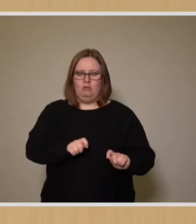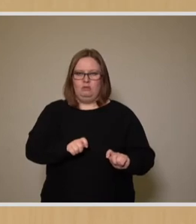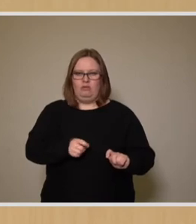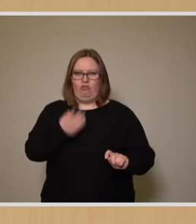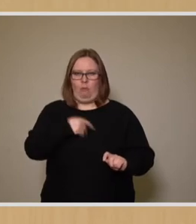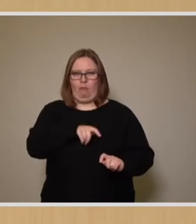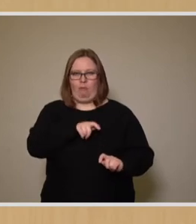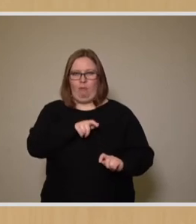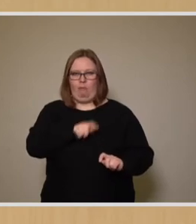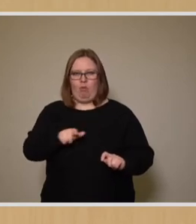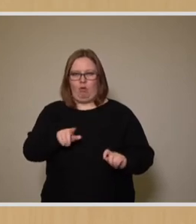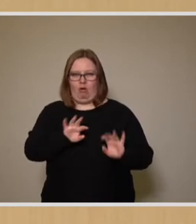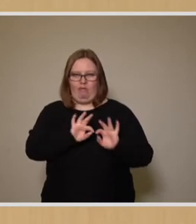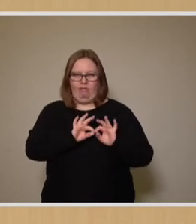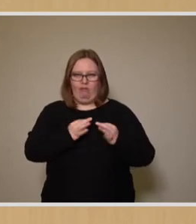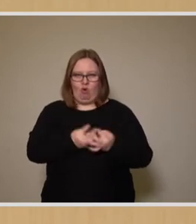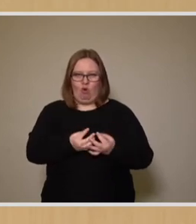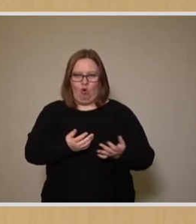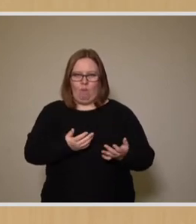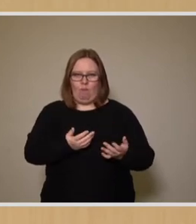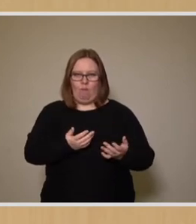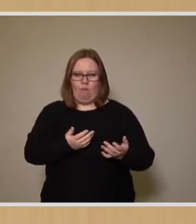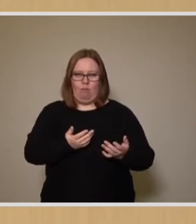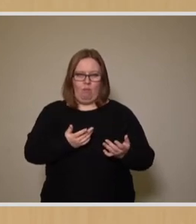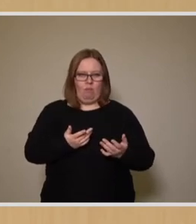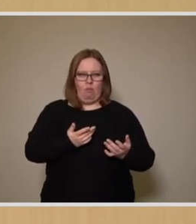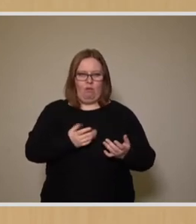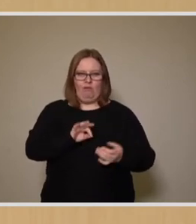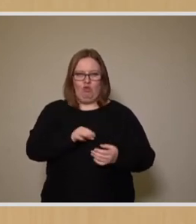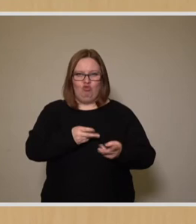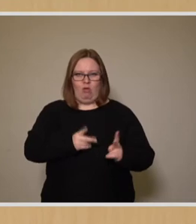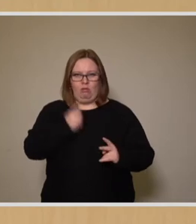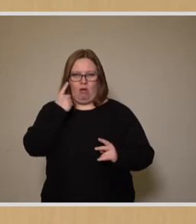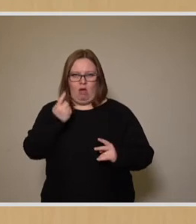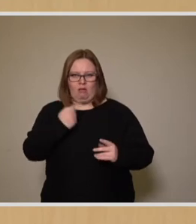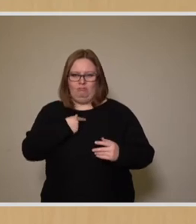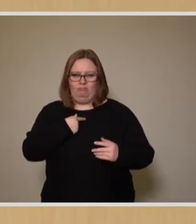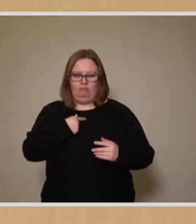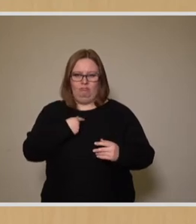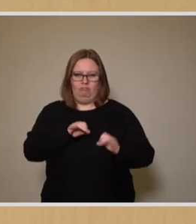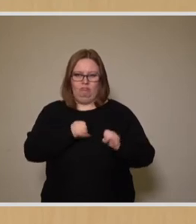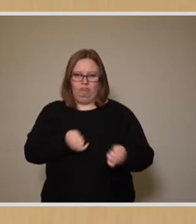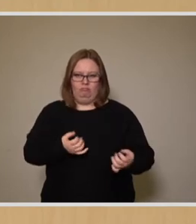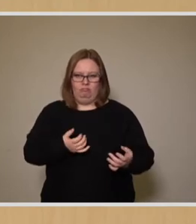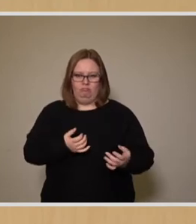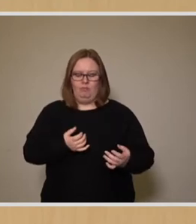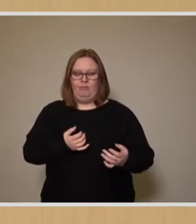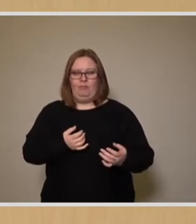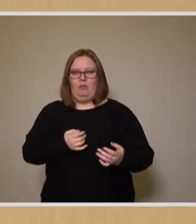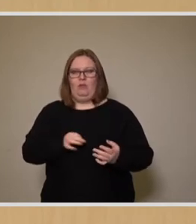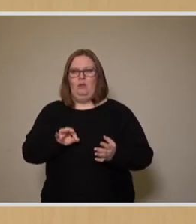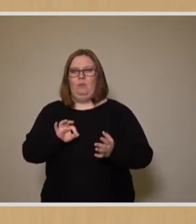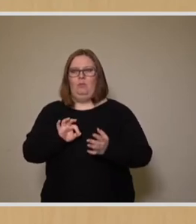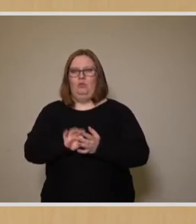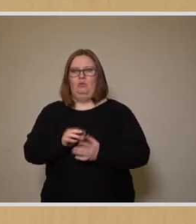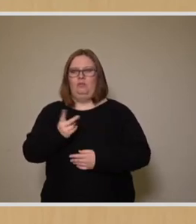des Bürgerforums Grundlage sein sollten für die Beschlüsse des Stadtrates. Das geht so nicht. Punkt 2 werden